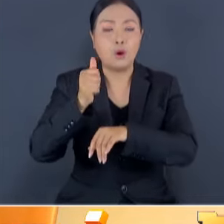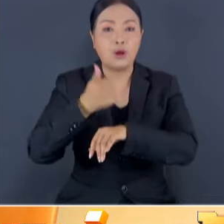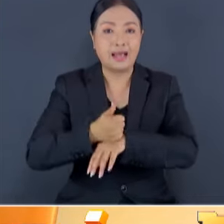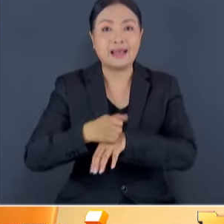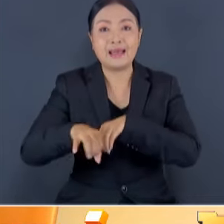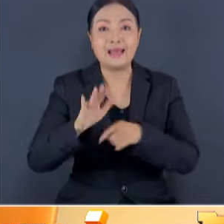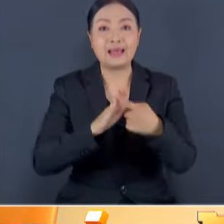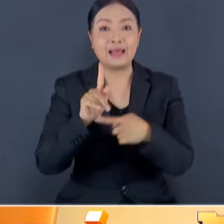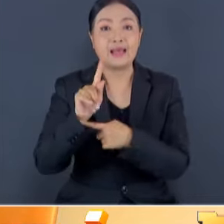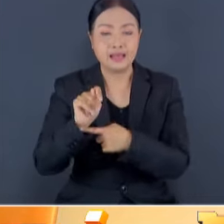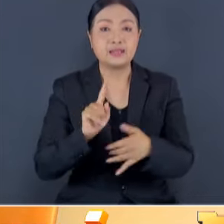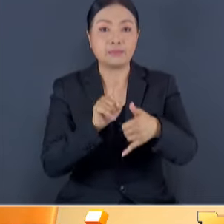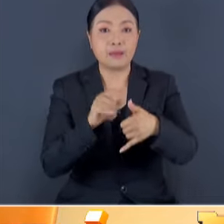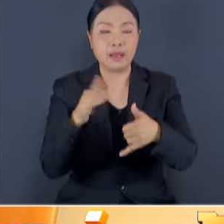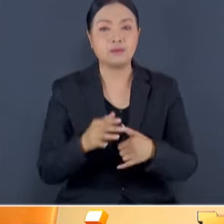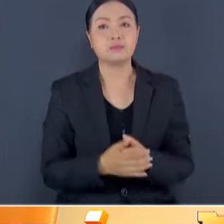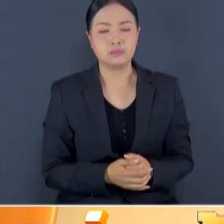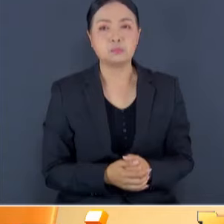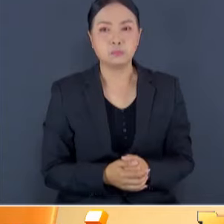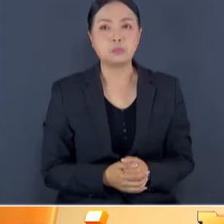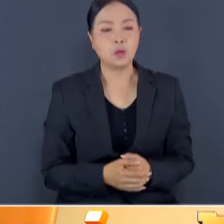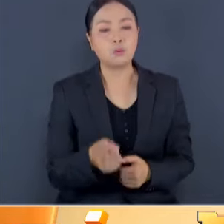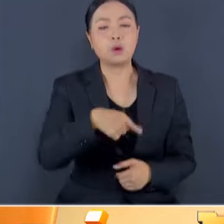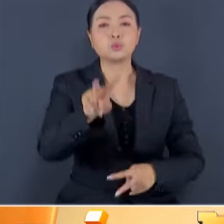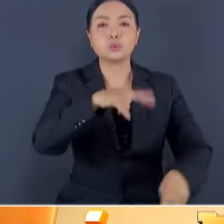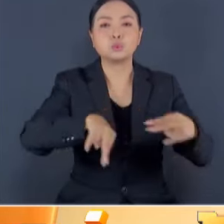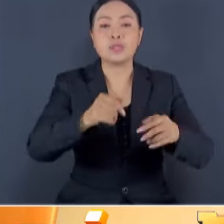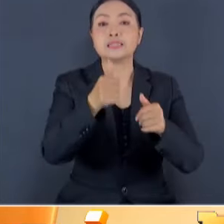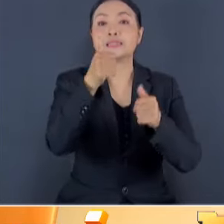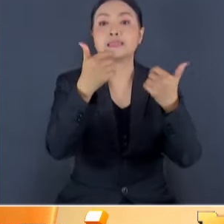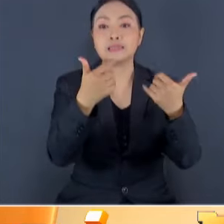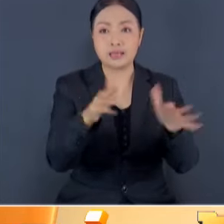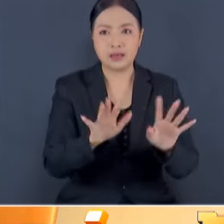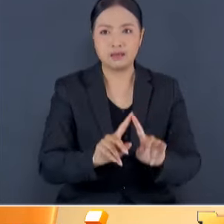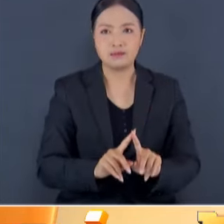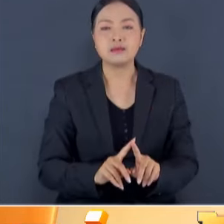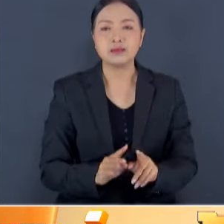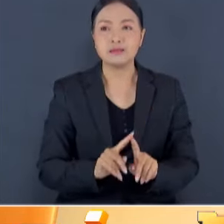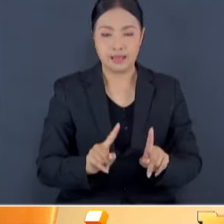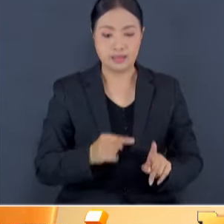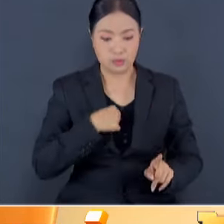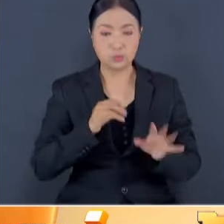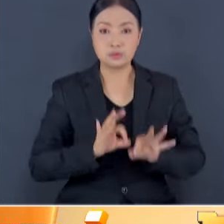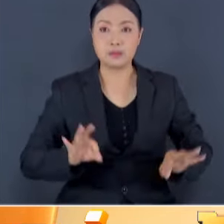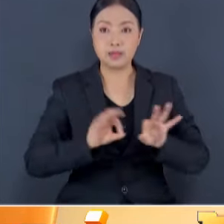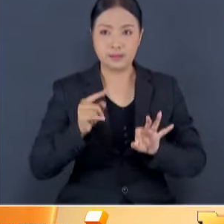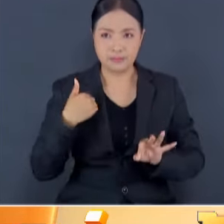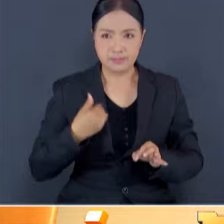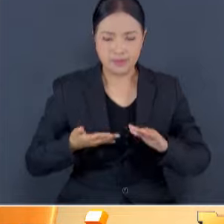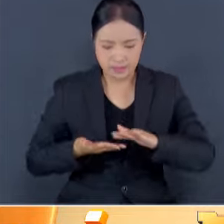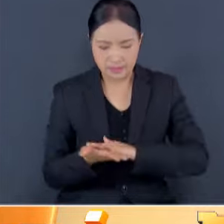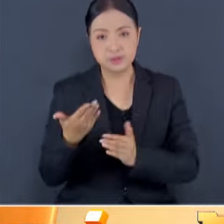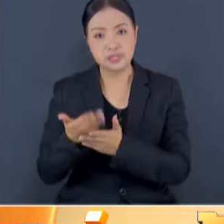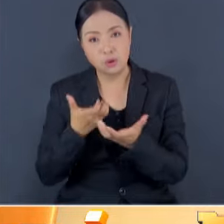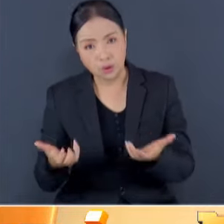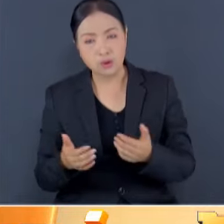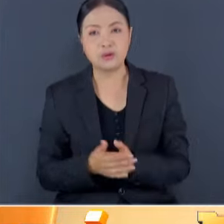เอ่อเขาก็บอกว่าเขาได้รับการตรวจสอบถูกต้องดีแล้วแต่สำหรับเอกสารของหนูคือหนูมีทั้งสลิปการซื้อของ